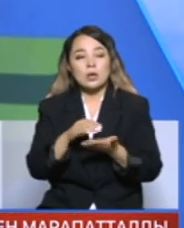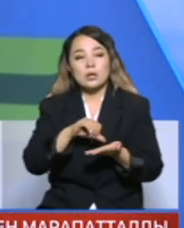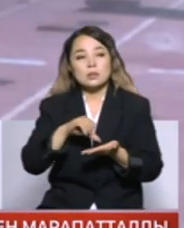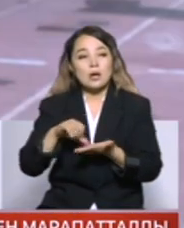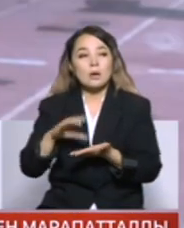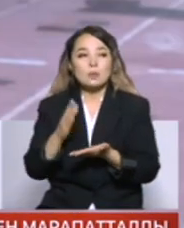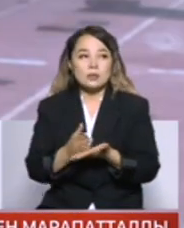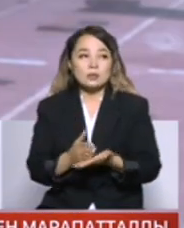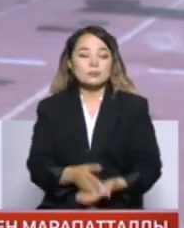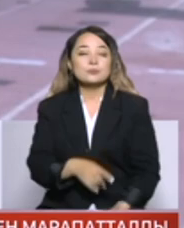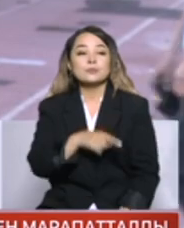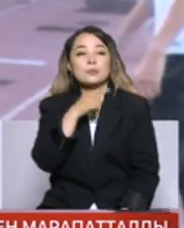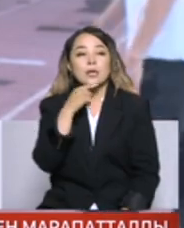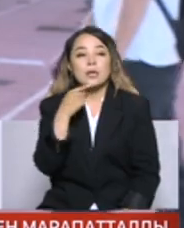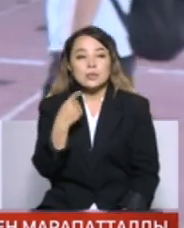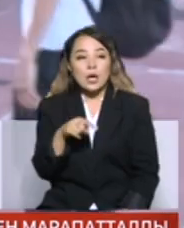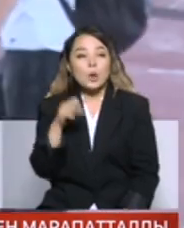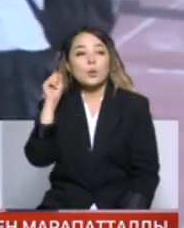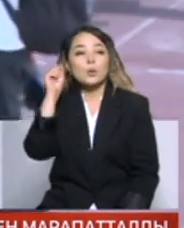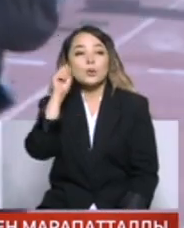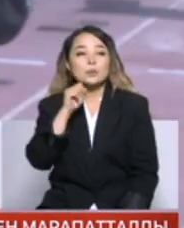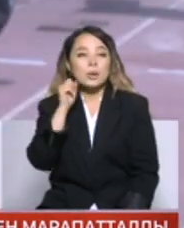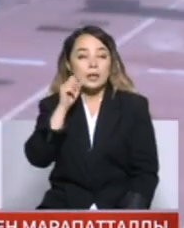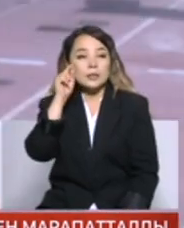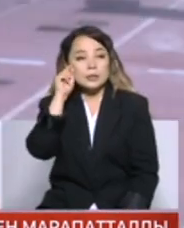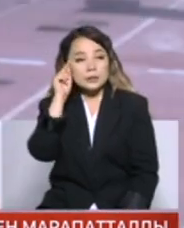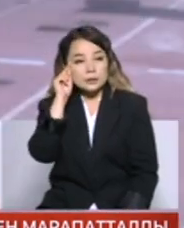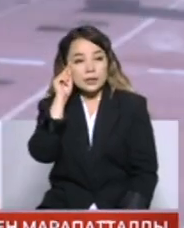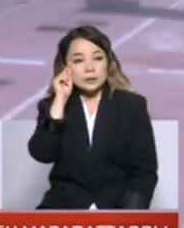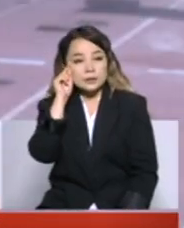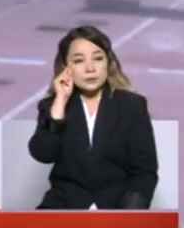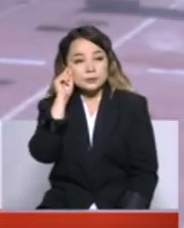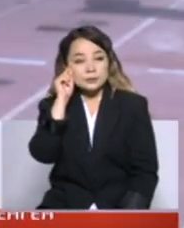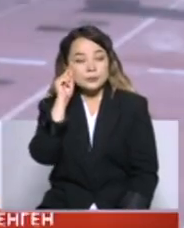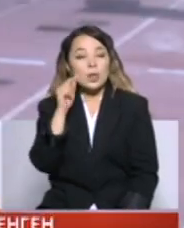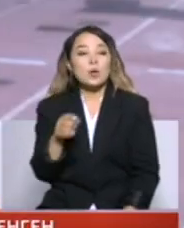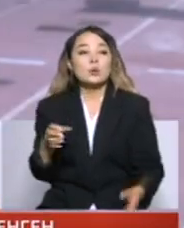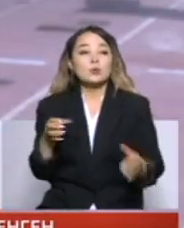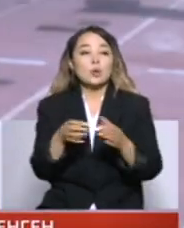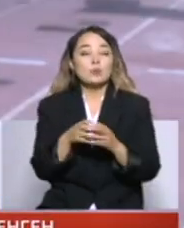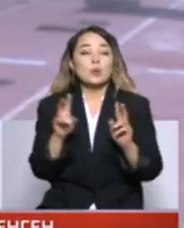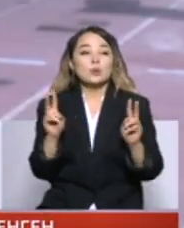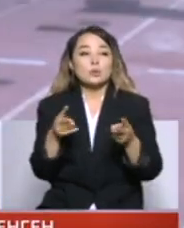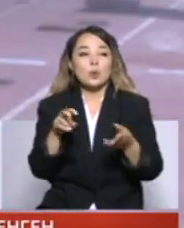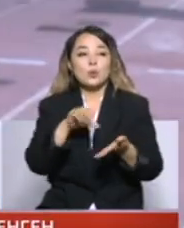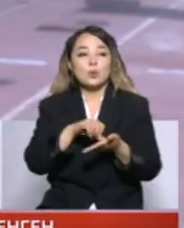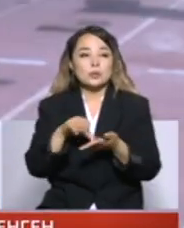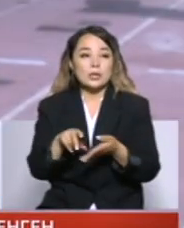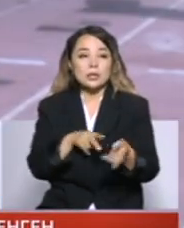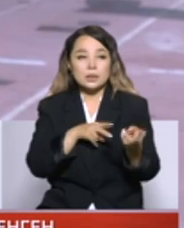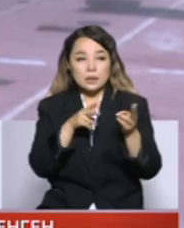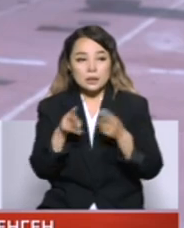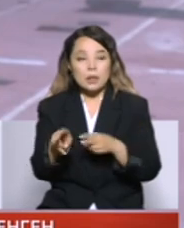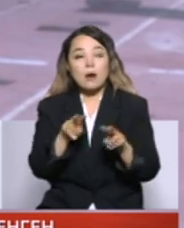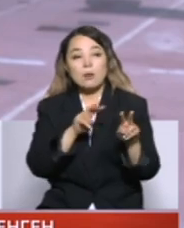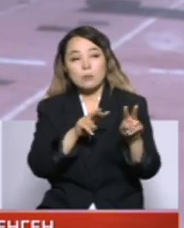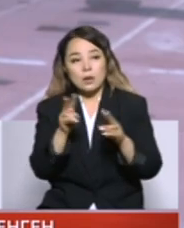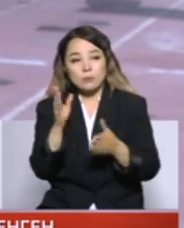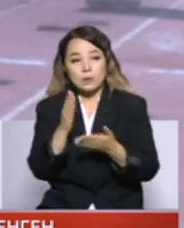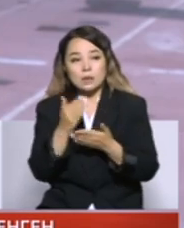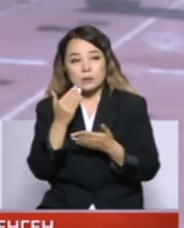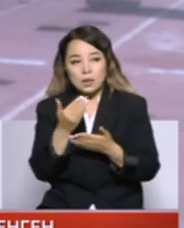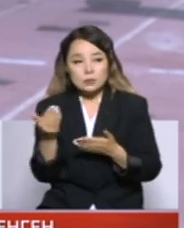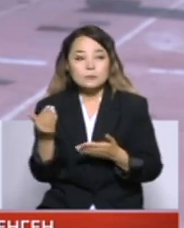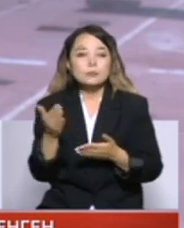қатысқан. Ресейдің, Өзбекстанның, Қырғызстанның топ клубтарының өкілдері келді. Бақылайды скауттары,